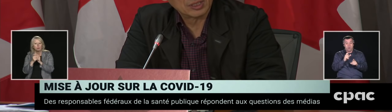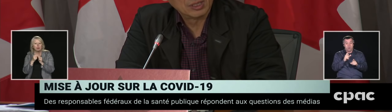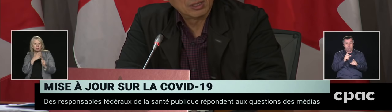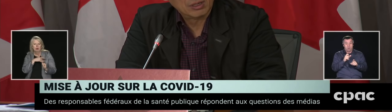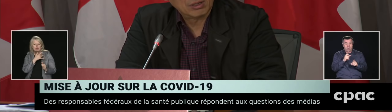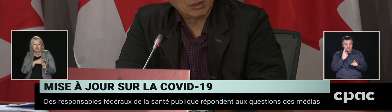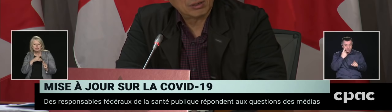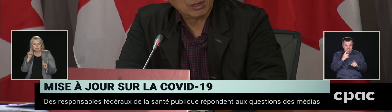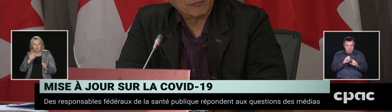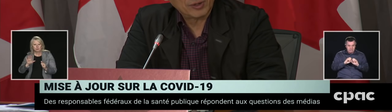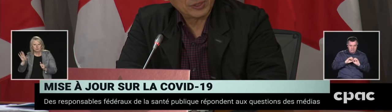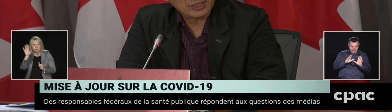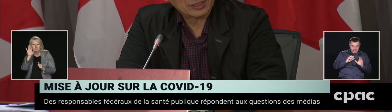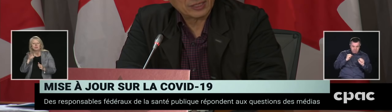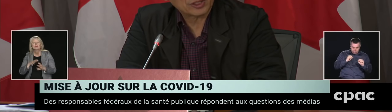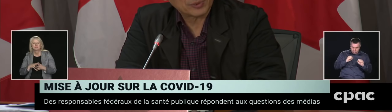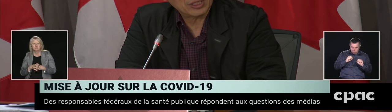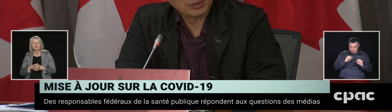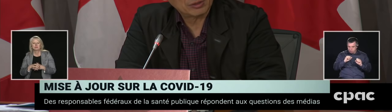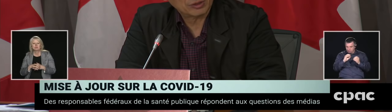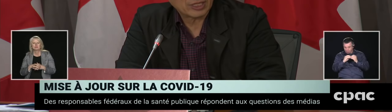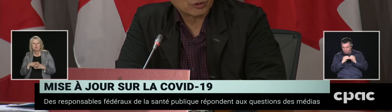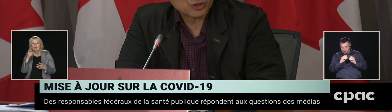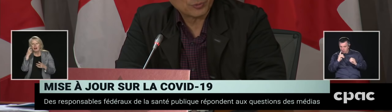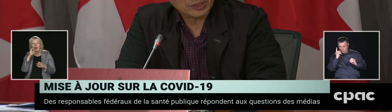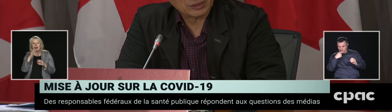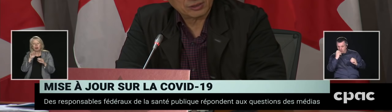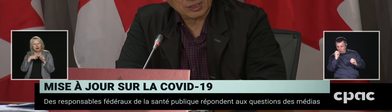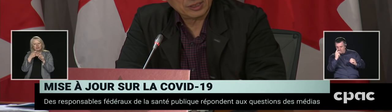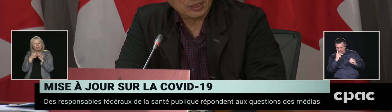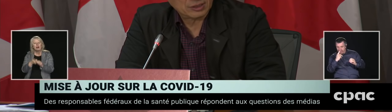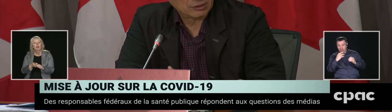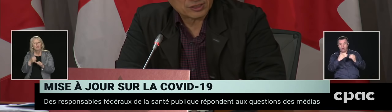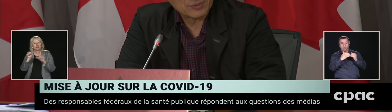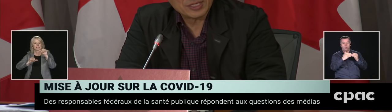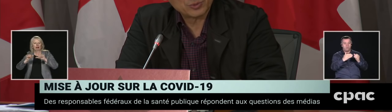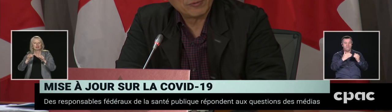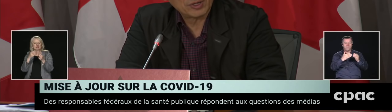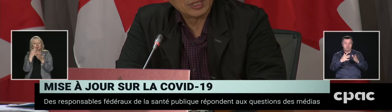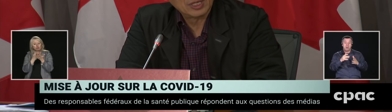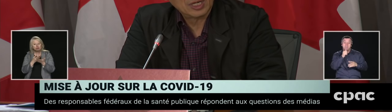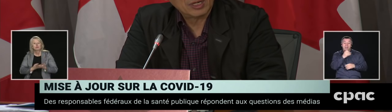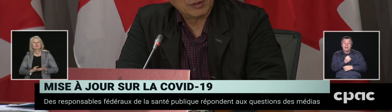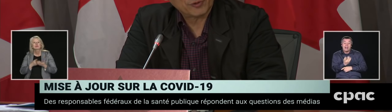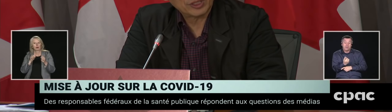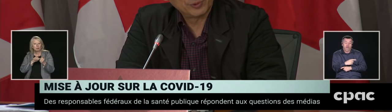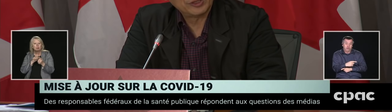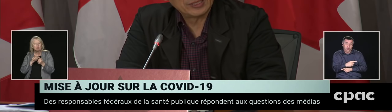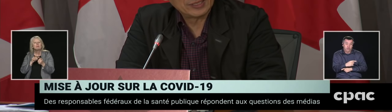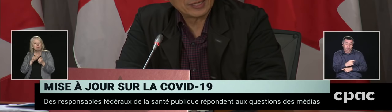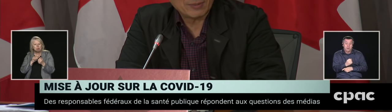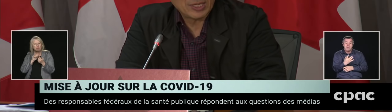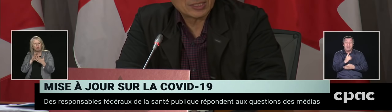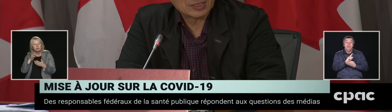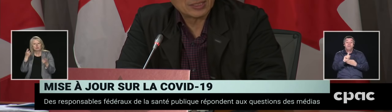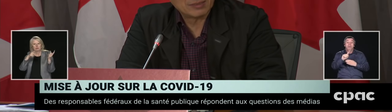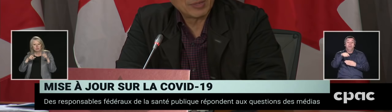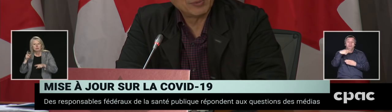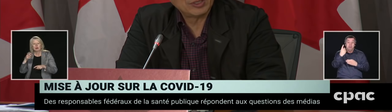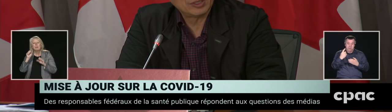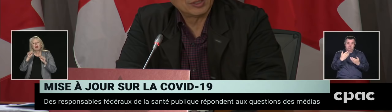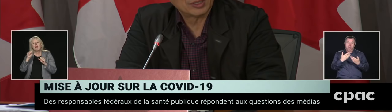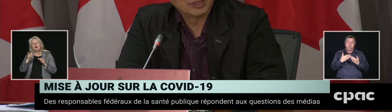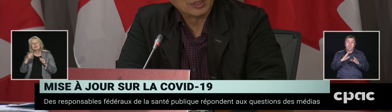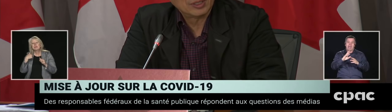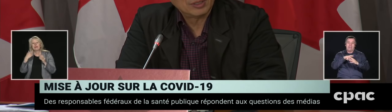Donc, on va peut-être être prêt dans quelques jours, peut-être dans la semaine suivante, à fournir plus de détails, mais c'est